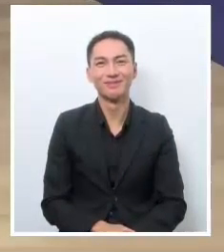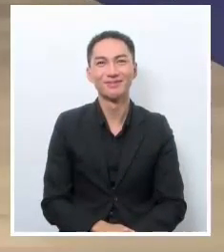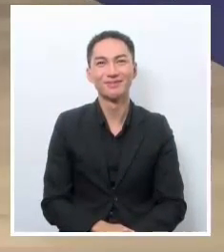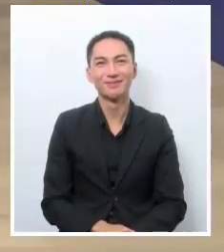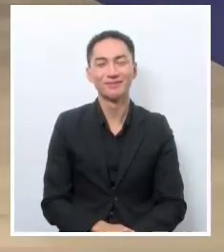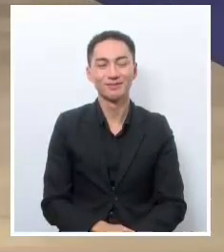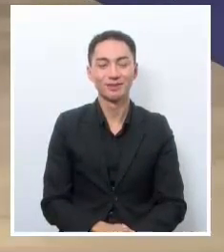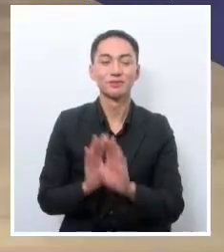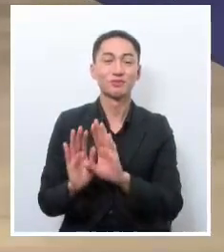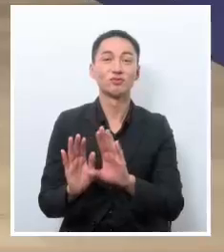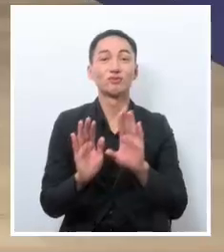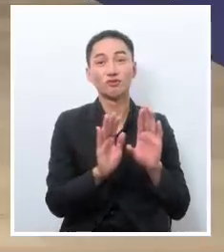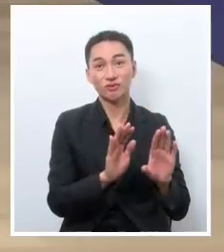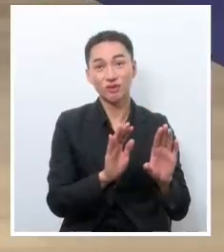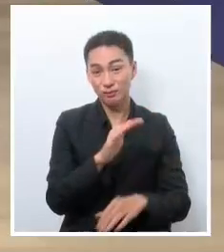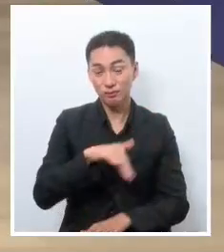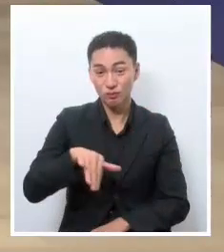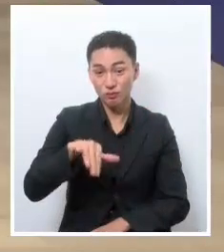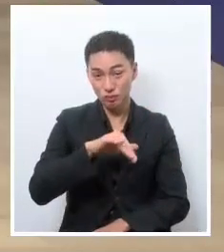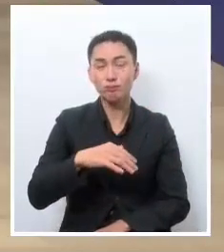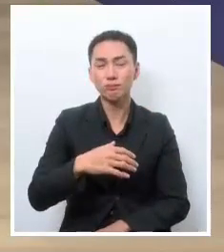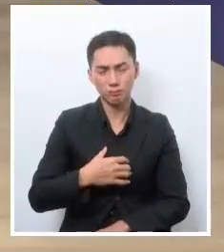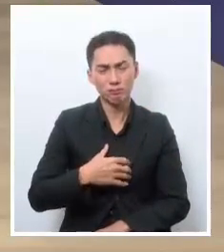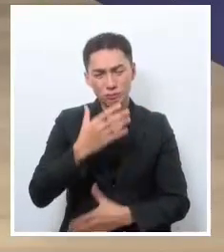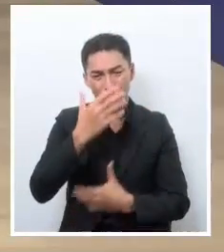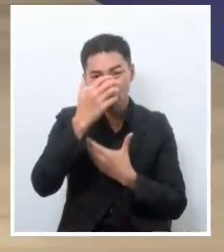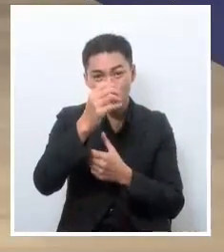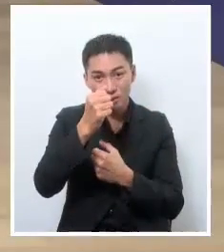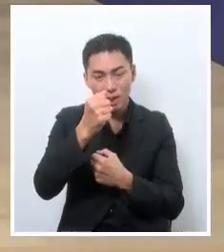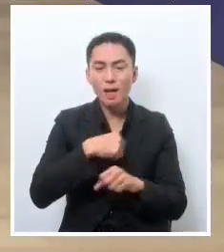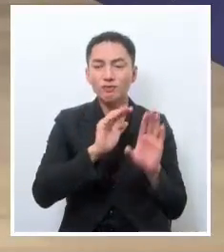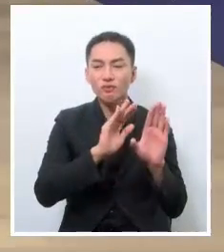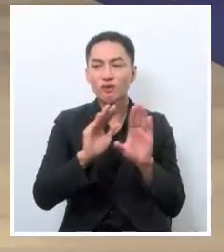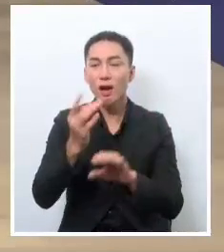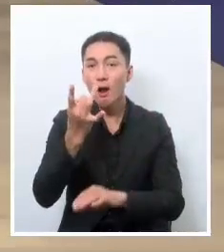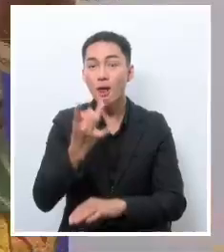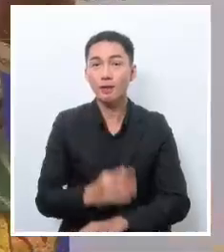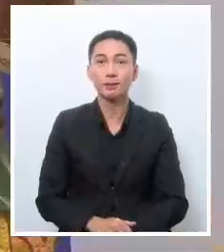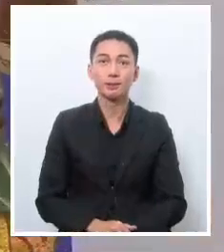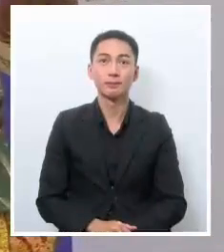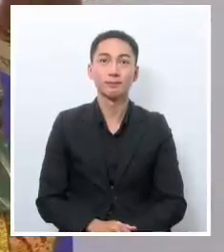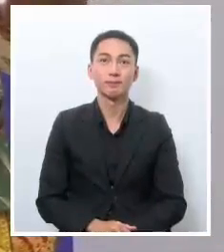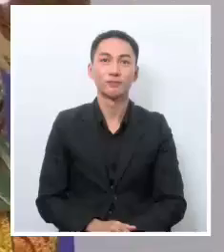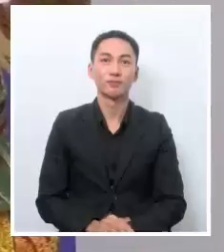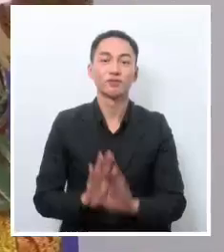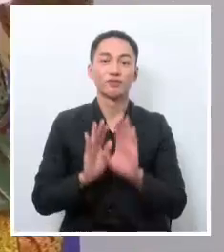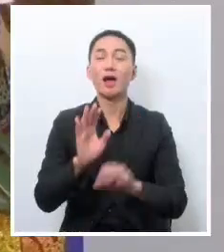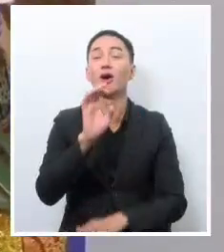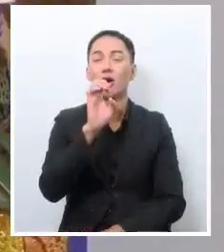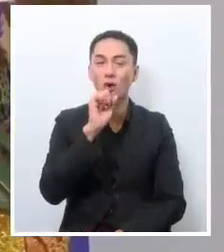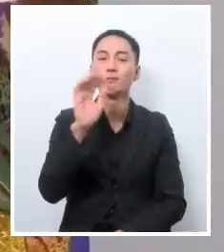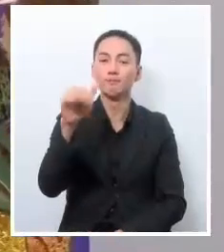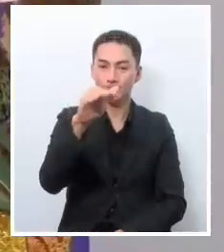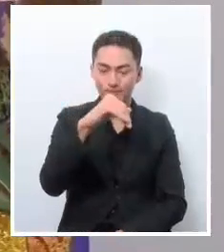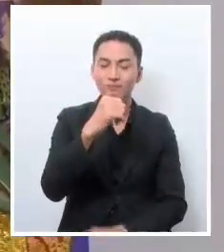สนใจแล้วก็อยากเป็นนักแสดงโขดอย่างอย่างเราเนี่ยคิดว่าจะฝากอะไรถึงเขาบ้างครับก็อยากฝากแบบให้ลองเข้ามาฝึกเข้ามาเรียน